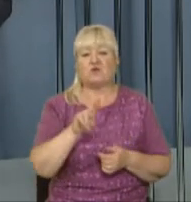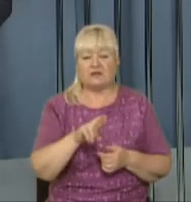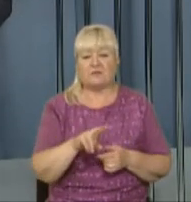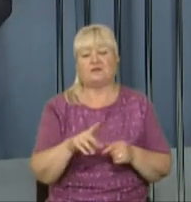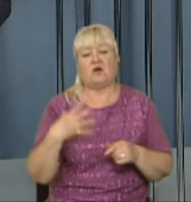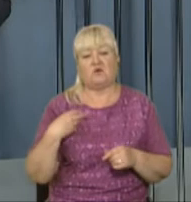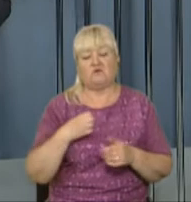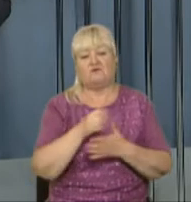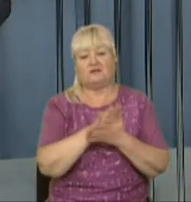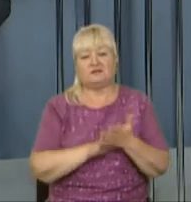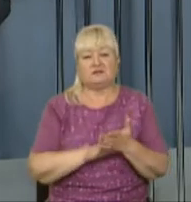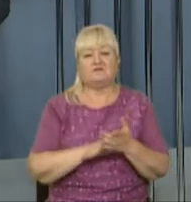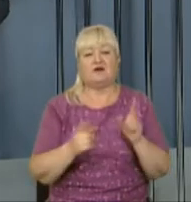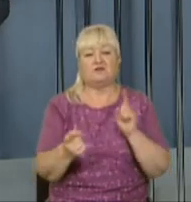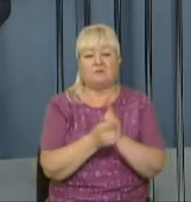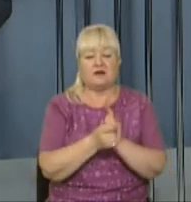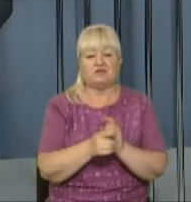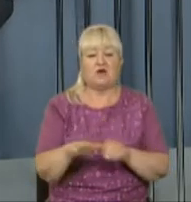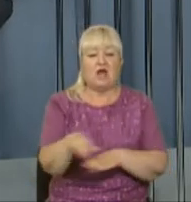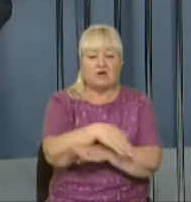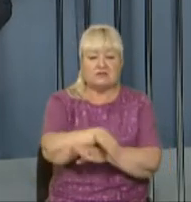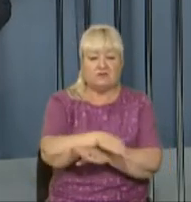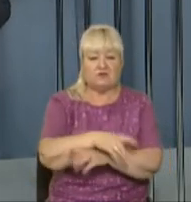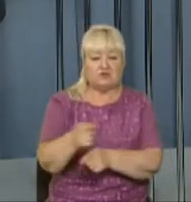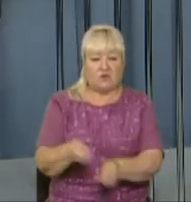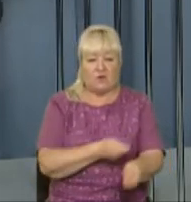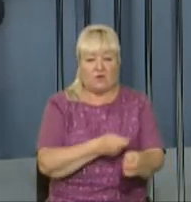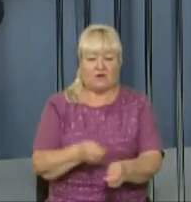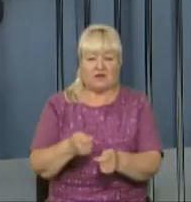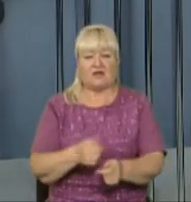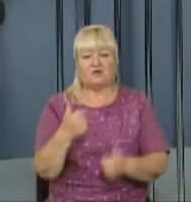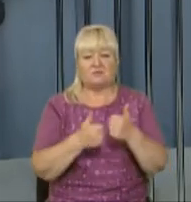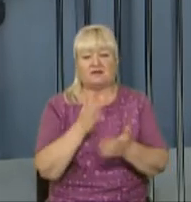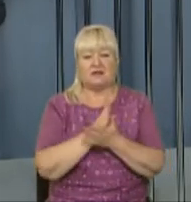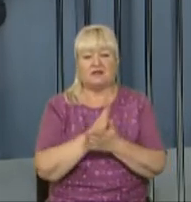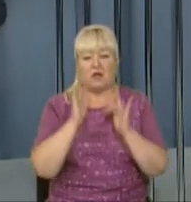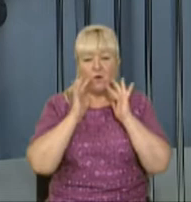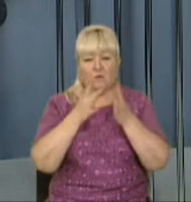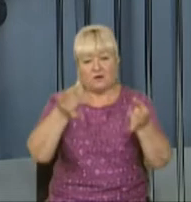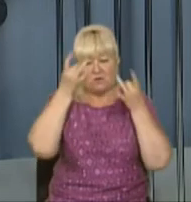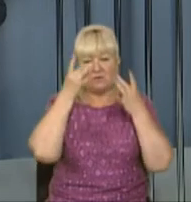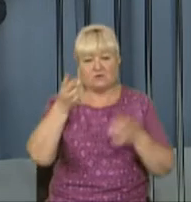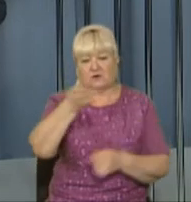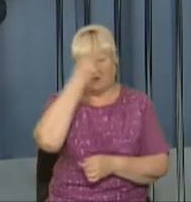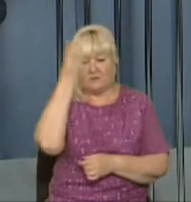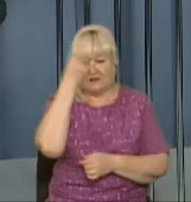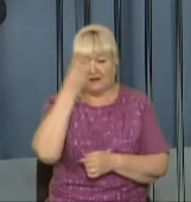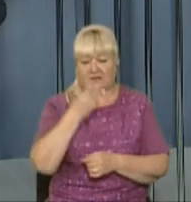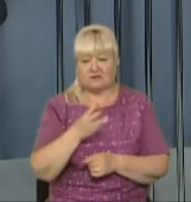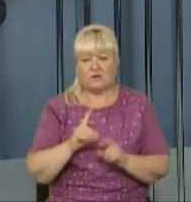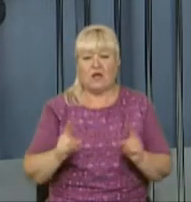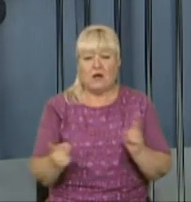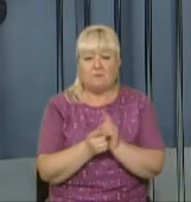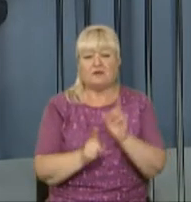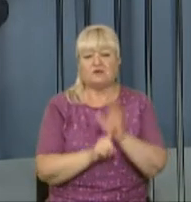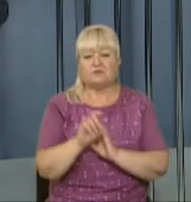Львові тривають матчі із вуличного хокею. Змагання відбувається у парку культури імені Богдана Хмельницького. Матчі